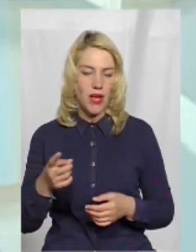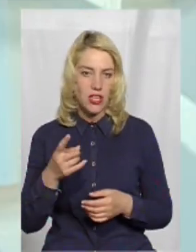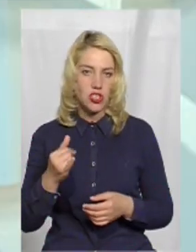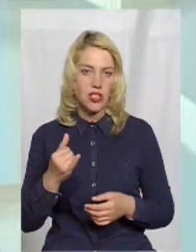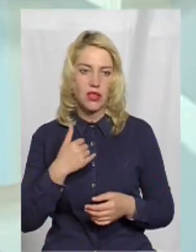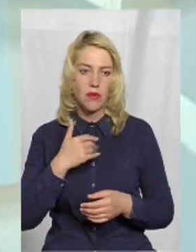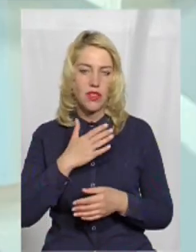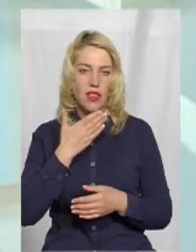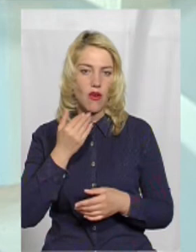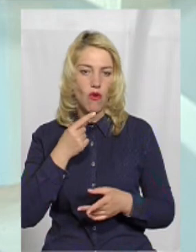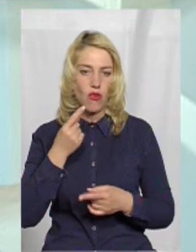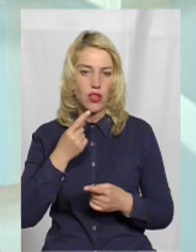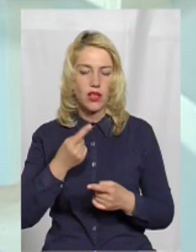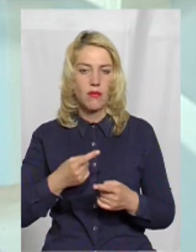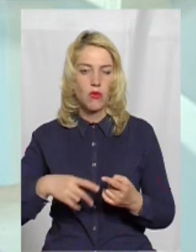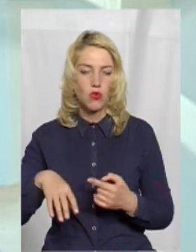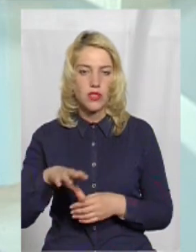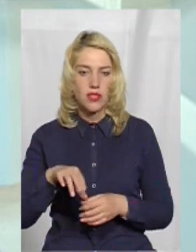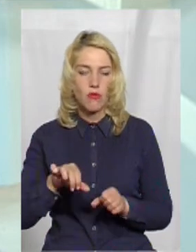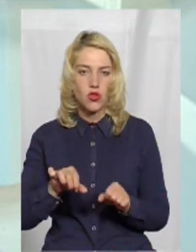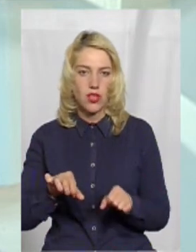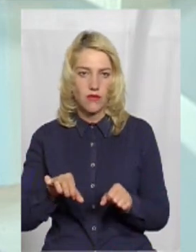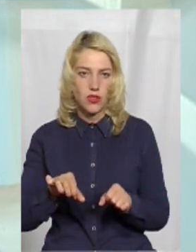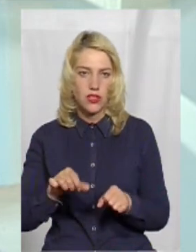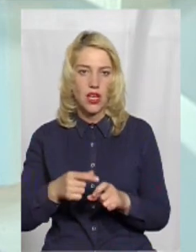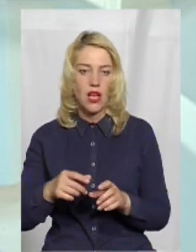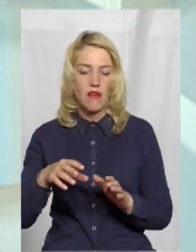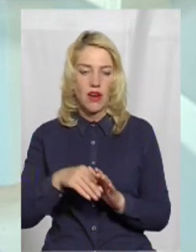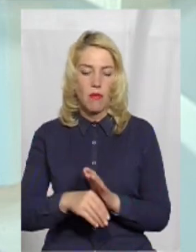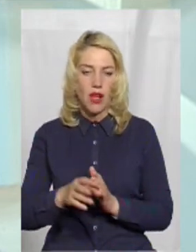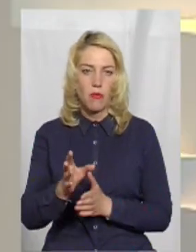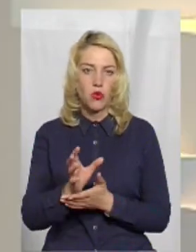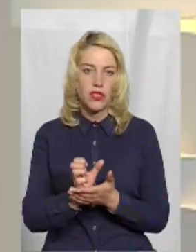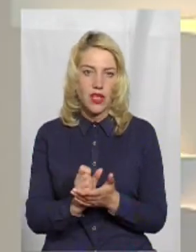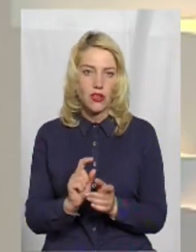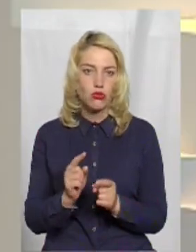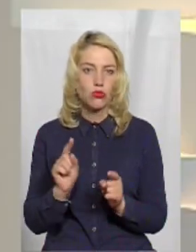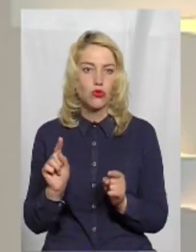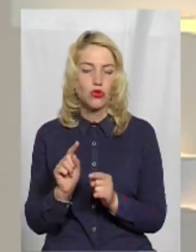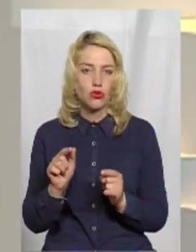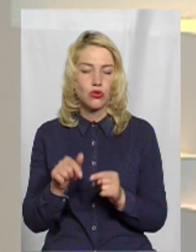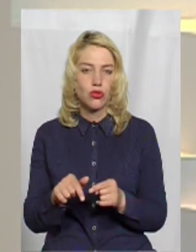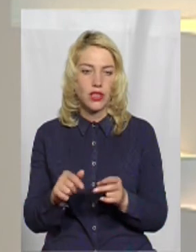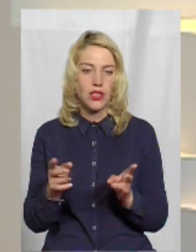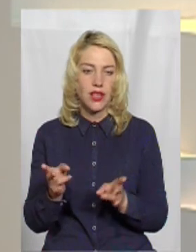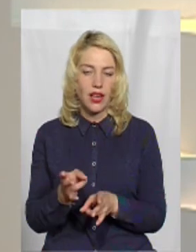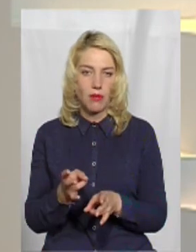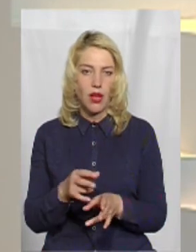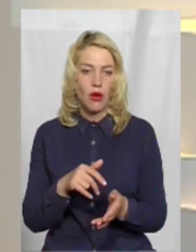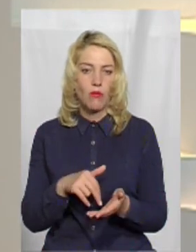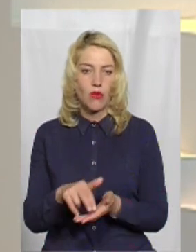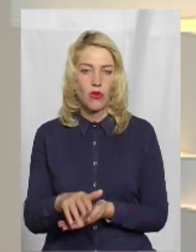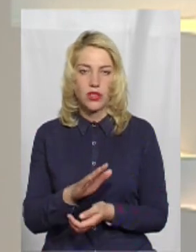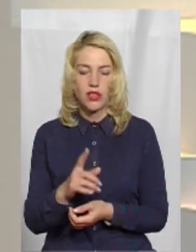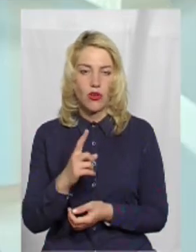сьогодні ми навіть не говорили про усі можливості в рамках потенціалу, тому що тут, власне, треба проходити